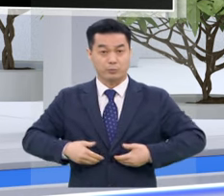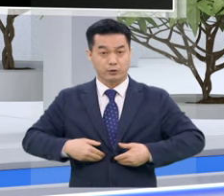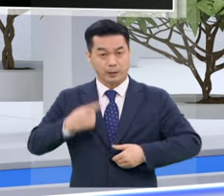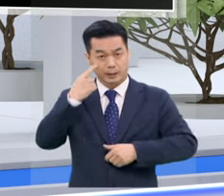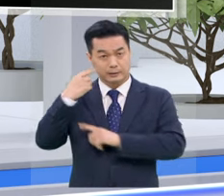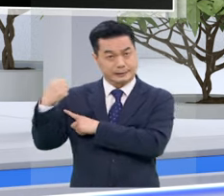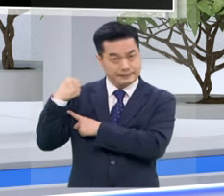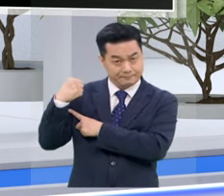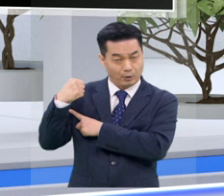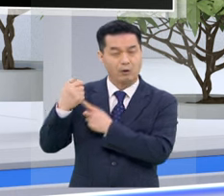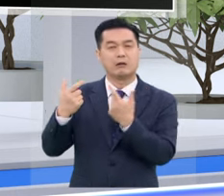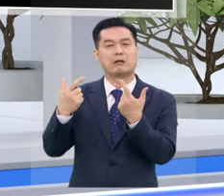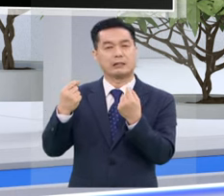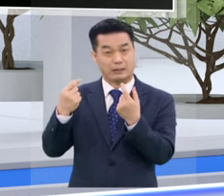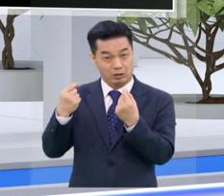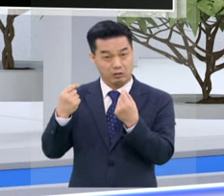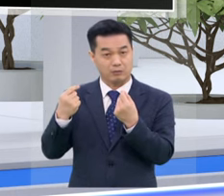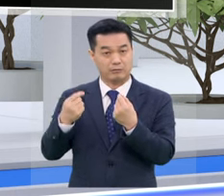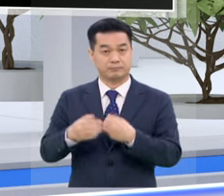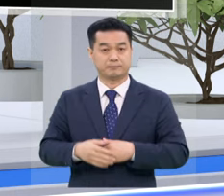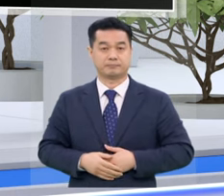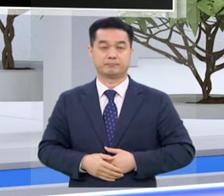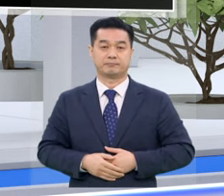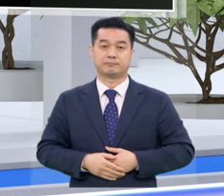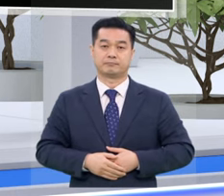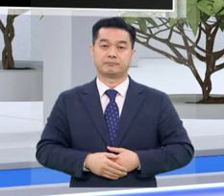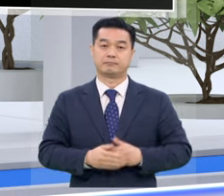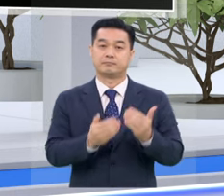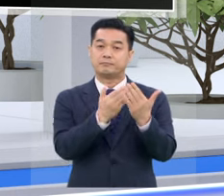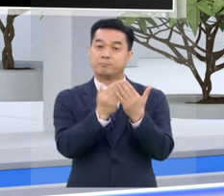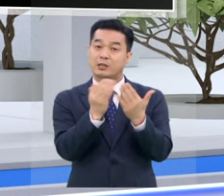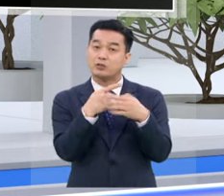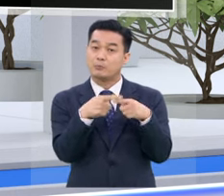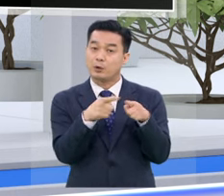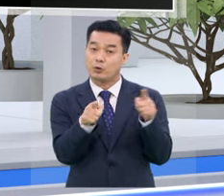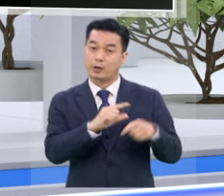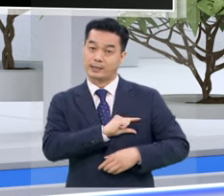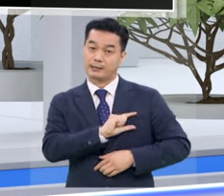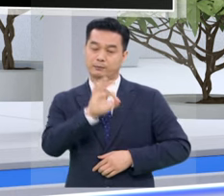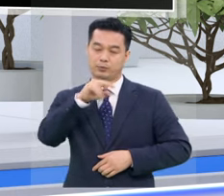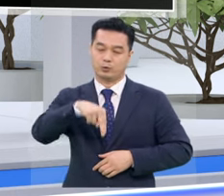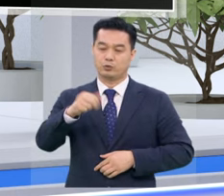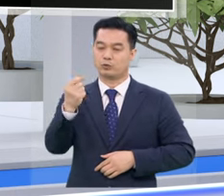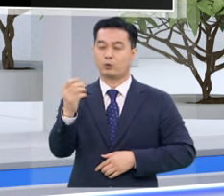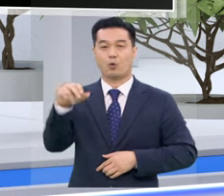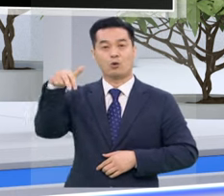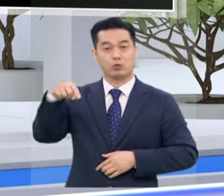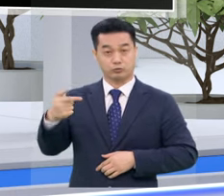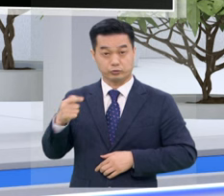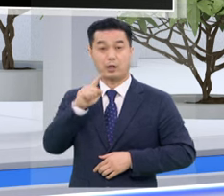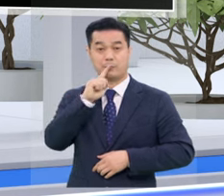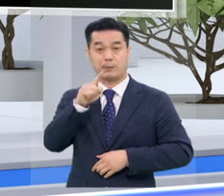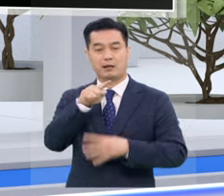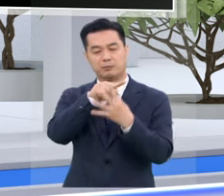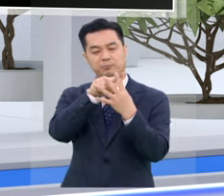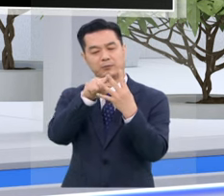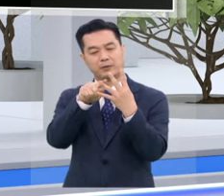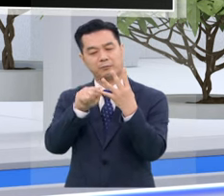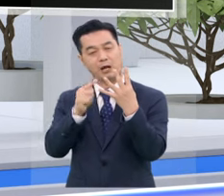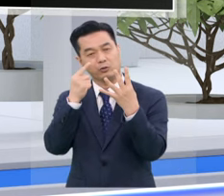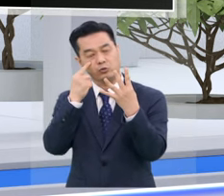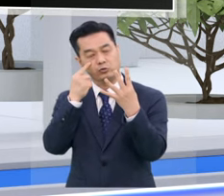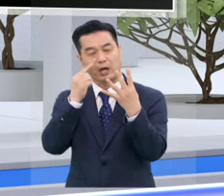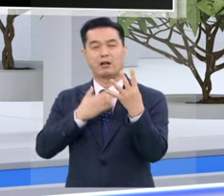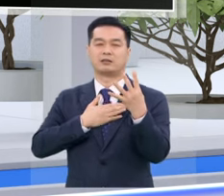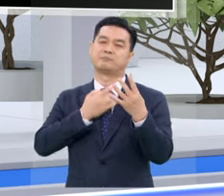안목은 이런게 아닐까요 미술평론가 이홍준 선생의 말입니다 제 마음과 같아